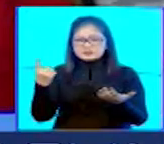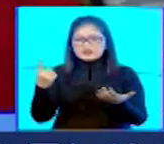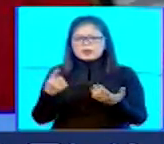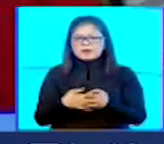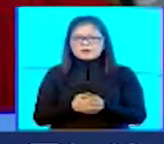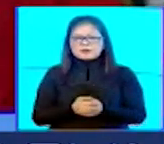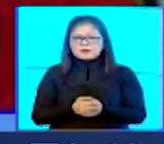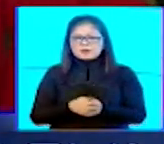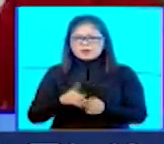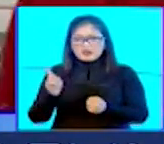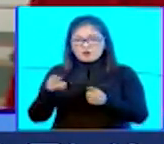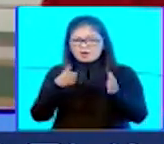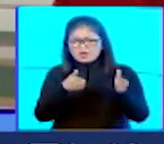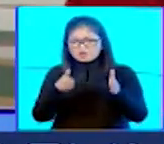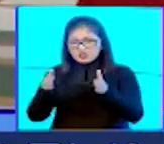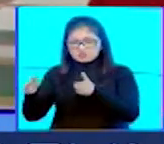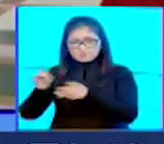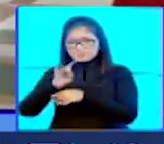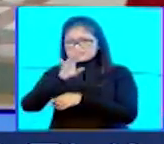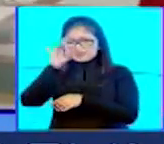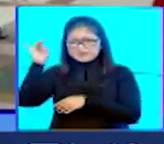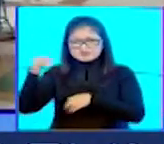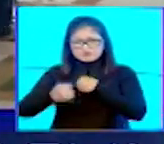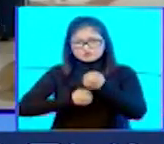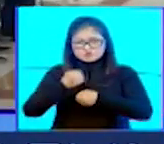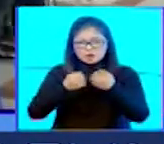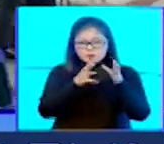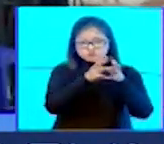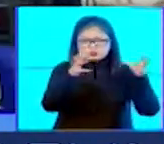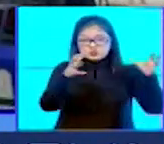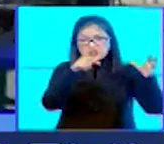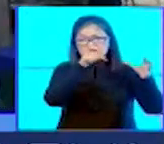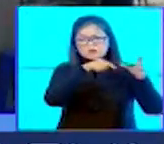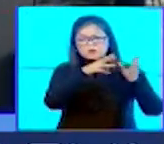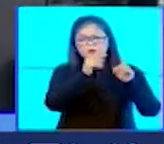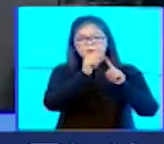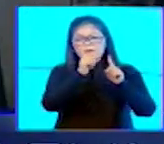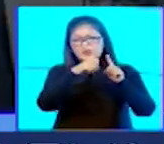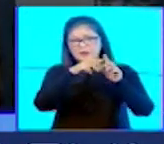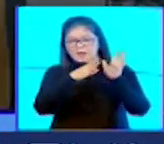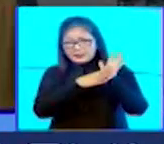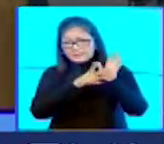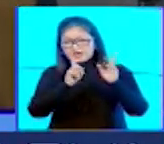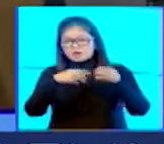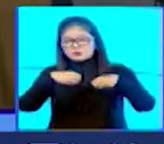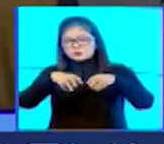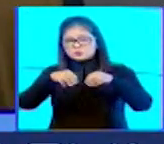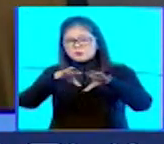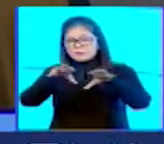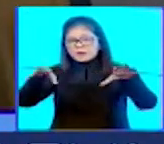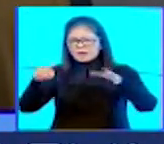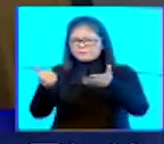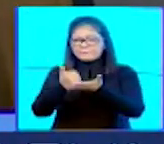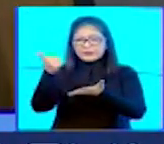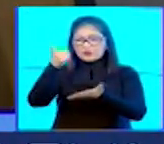kategori. Ada kategori pengusaha besar, ada yang UMKM, kemudian juga ada kategori yang menjual barang mewah seperti